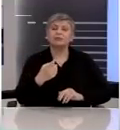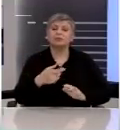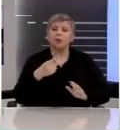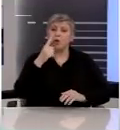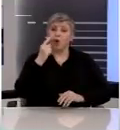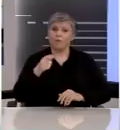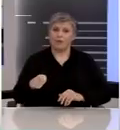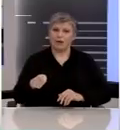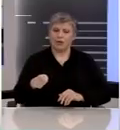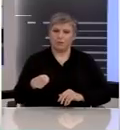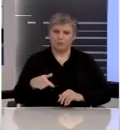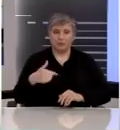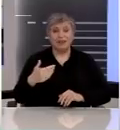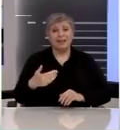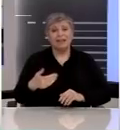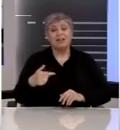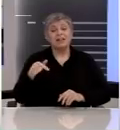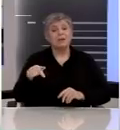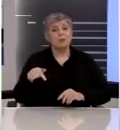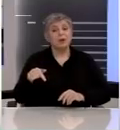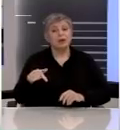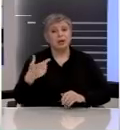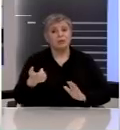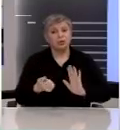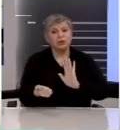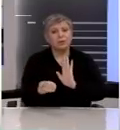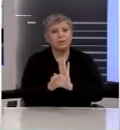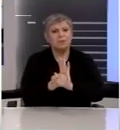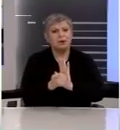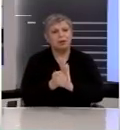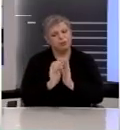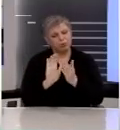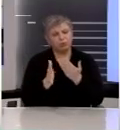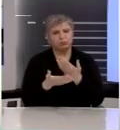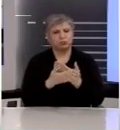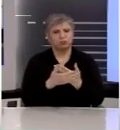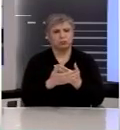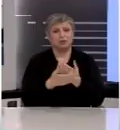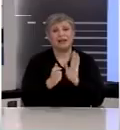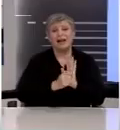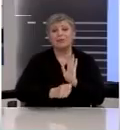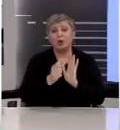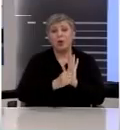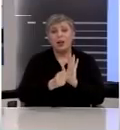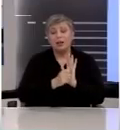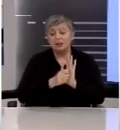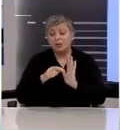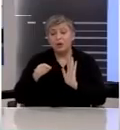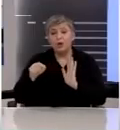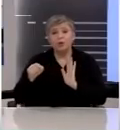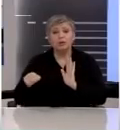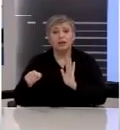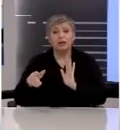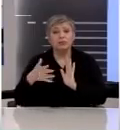επικύρωσε το πιστοποιητικό που μας έλεγε ότι ήταν ο αυθεντικός εκπρόσωπος της